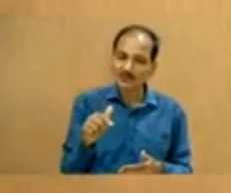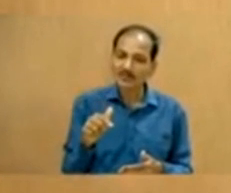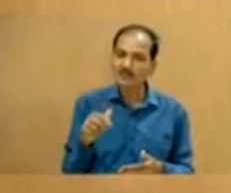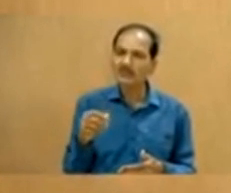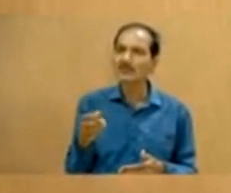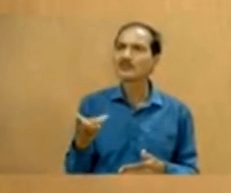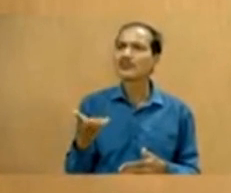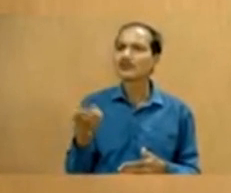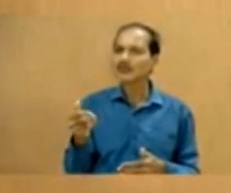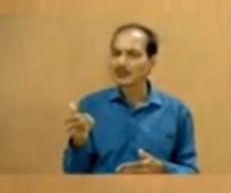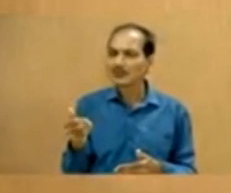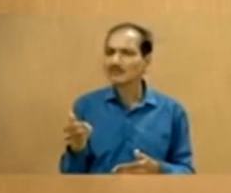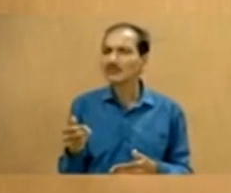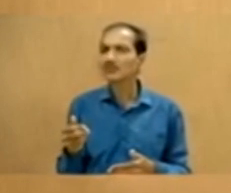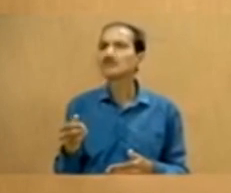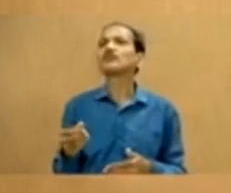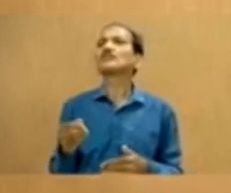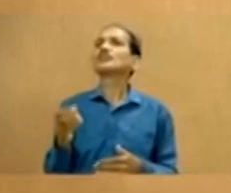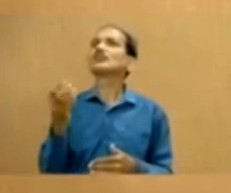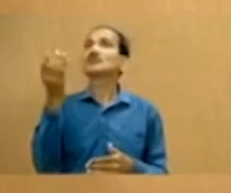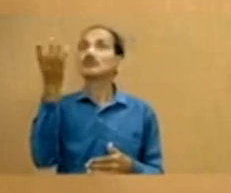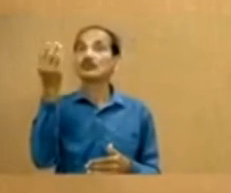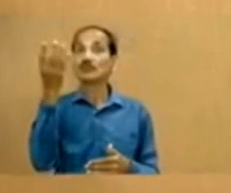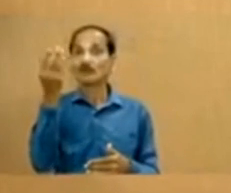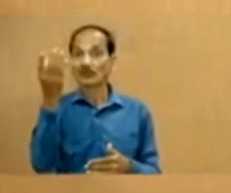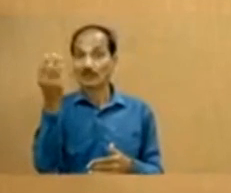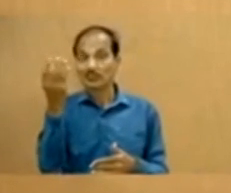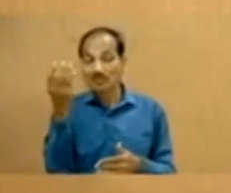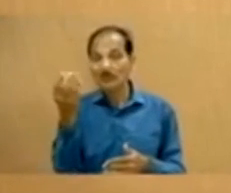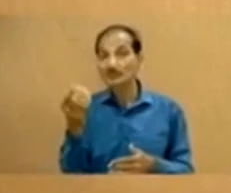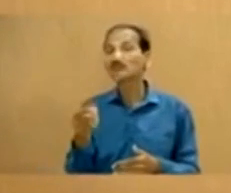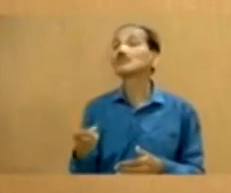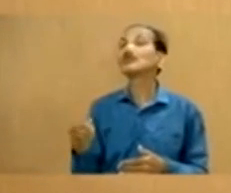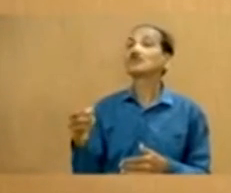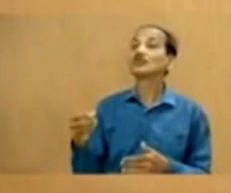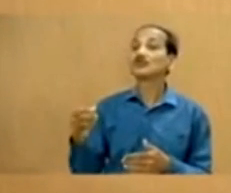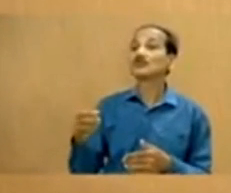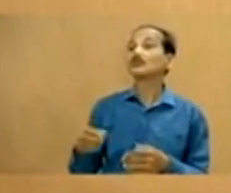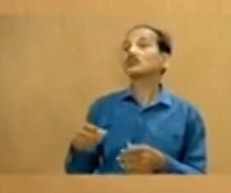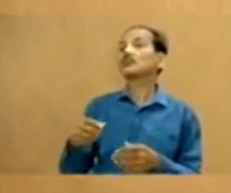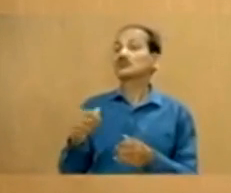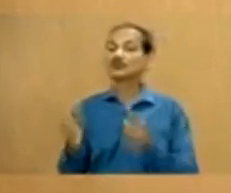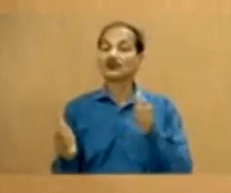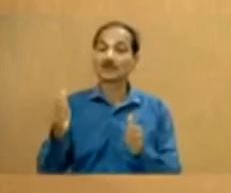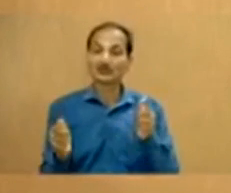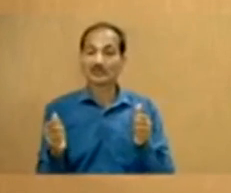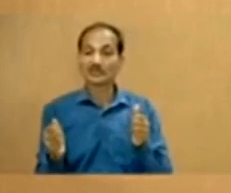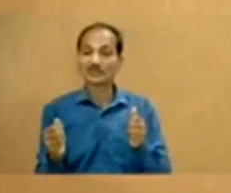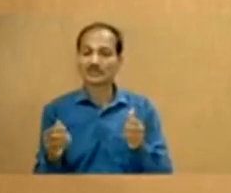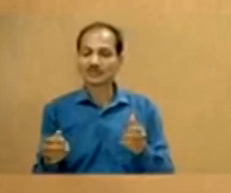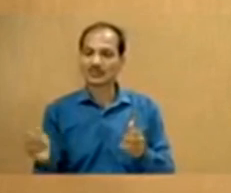ଏହି ଦୁରାବସ୍ଥା ସମୟର ଫାଇଦା ଉଠାଇବାକୁ ଯାଇ, ଏବଂ ଲୋକମାନଙ୍କର ମଧ୍ୟ ଭୁଲ ଯେ ସେମାନେ